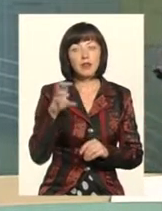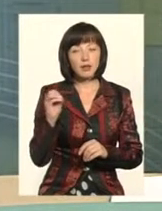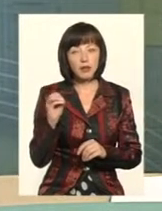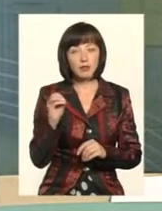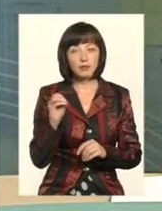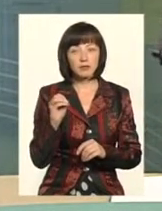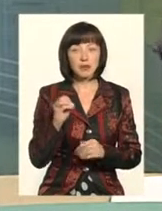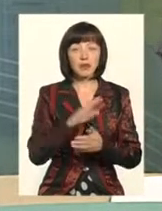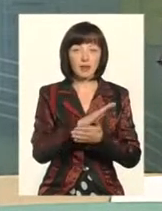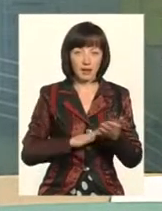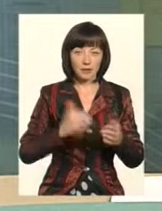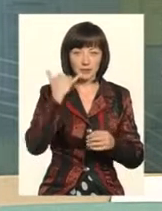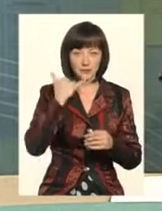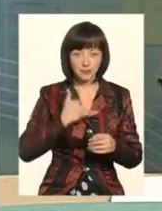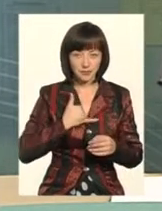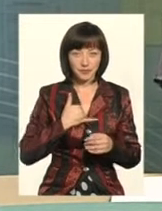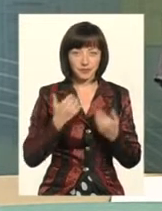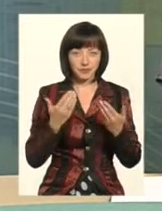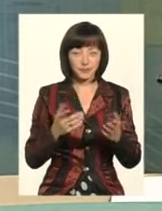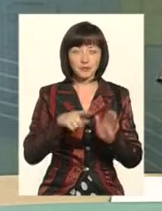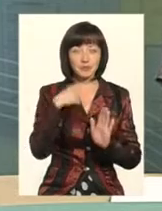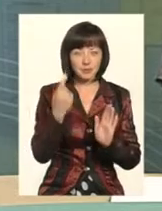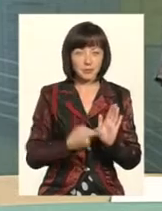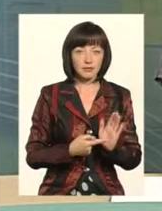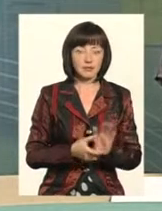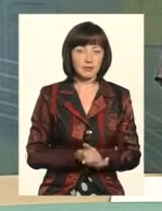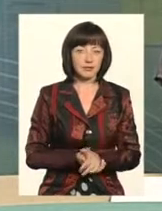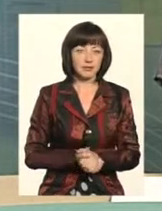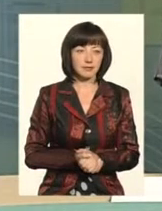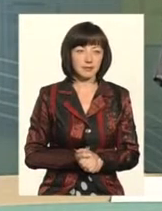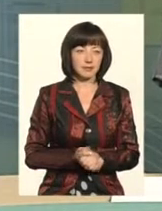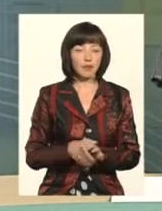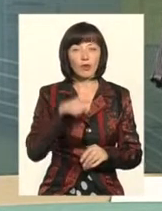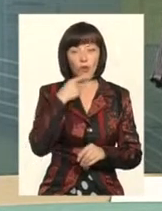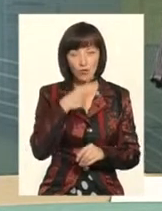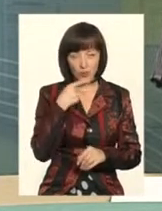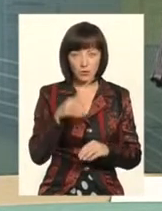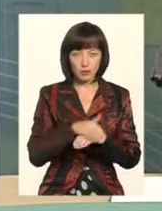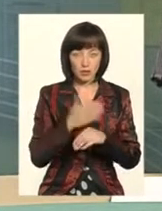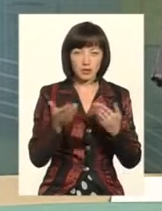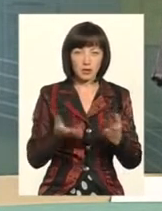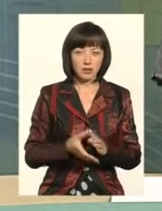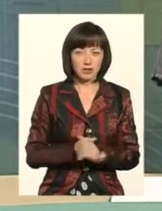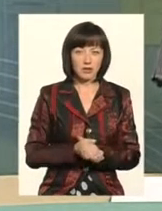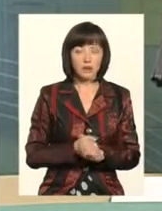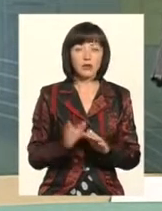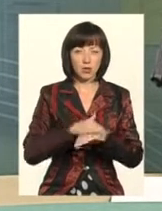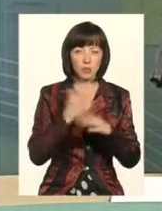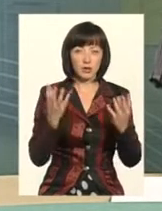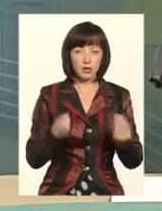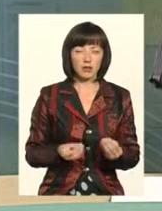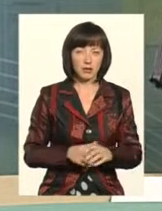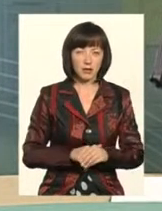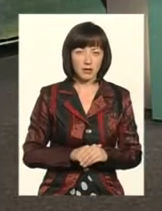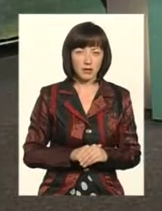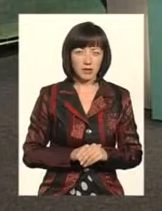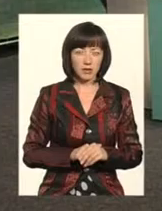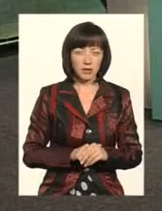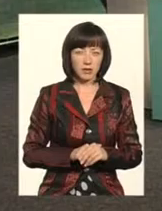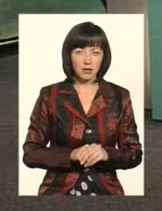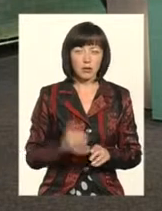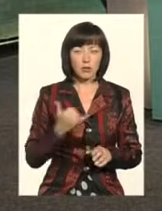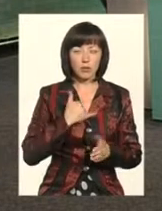телефонний дзвінок, і далі ми продовжимо. Так. Слухаємо вас, ставте своє запитання. Говоріть, будь ласка. Добрий день. Добрий вечір. У